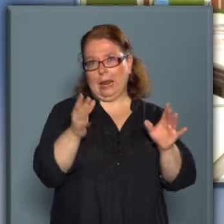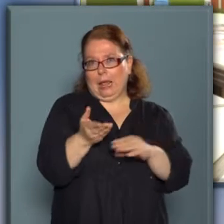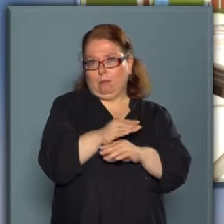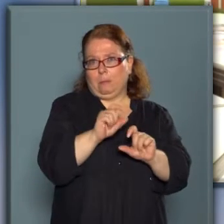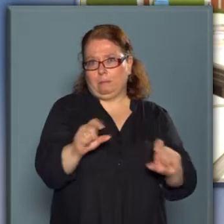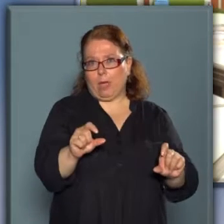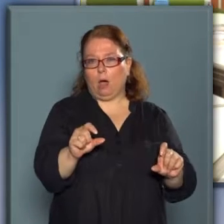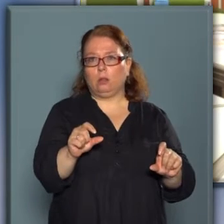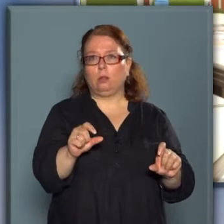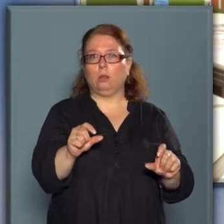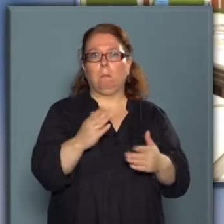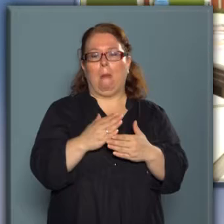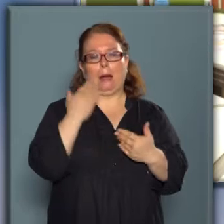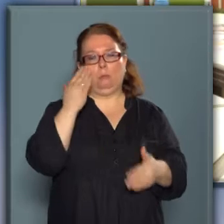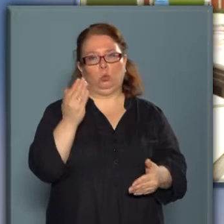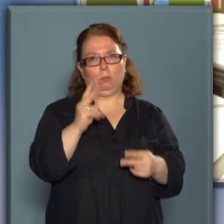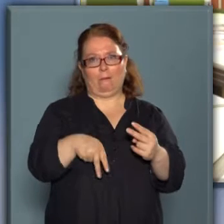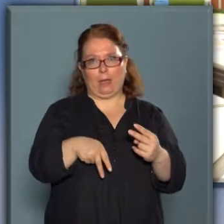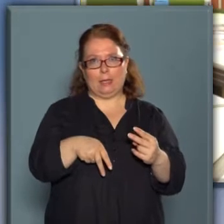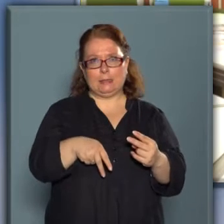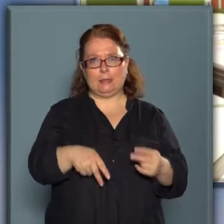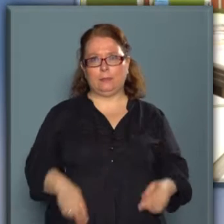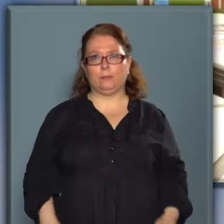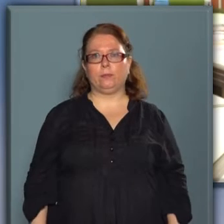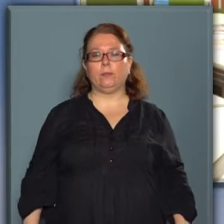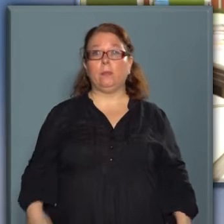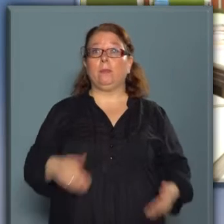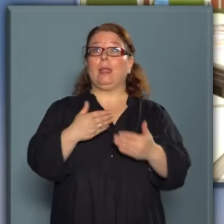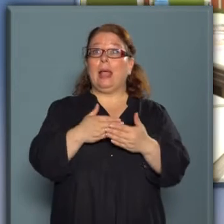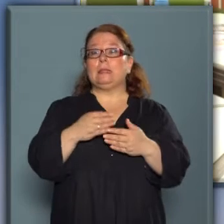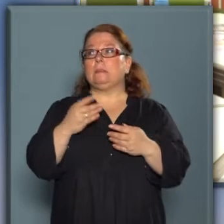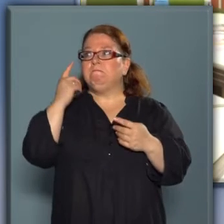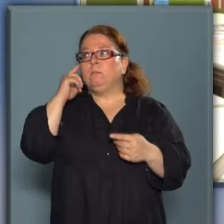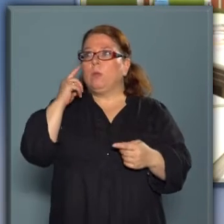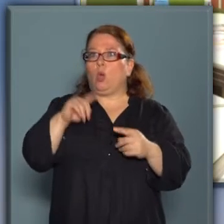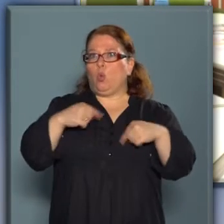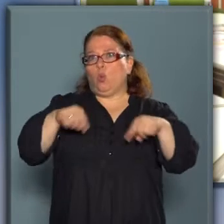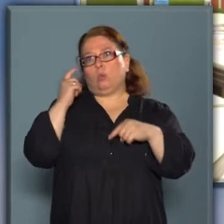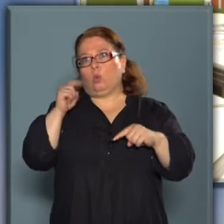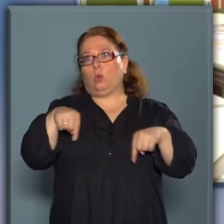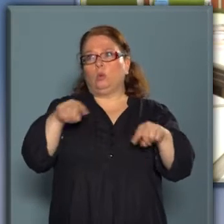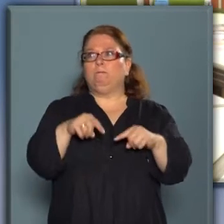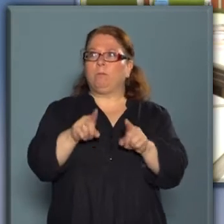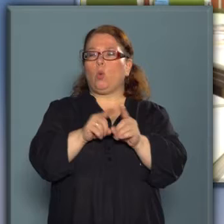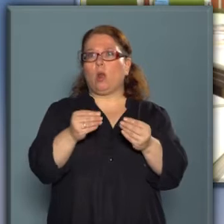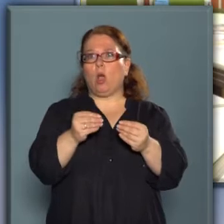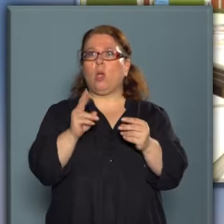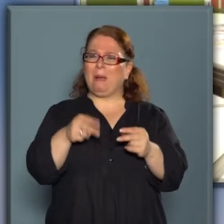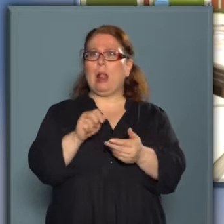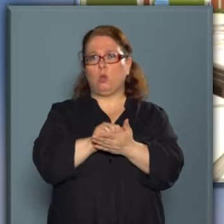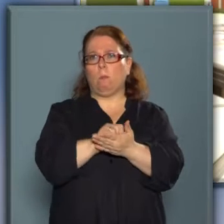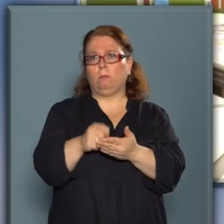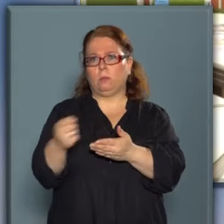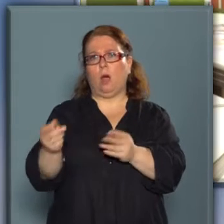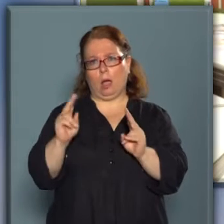halála miatt ezt ő már nem tudta befejezni. És akkor úgy gondoltuk, hogy ez egy olyan anyag, amit nyomda alá